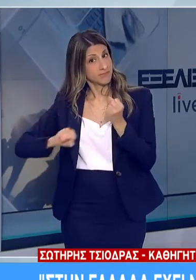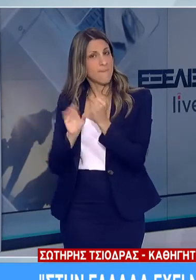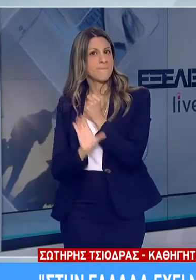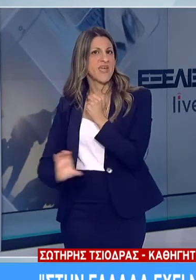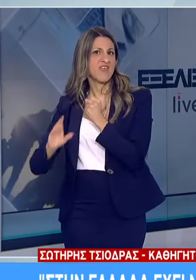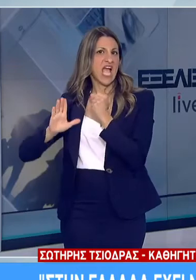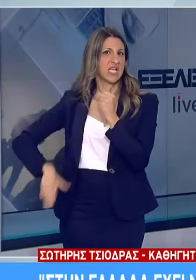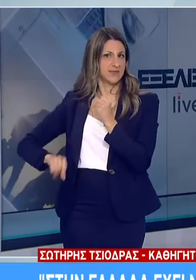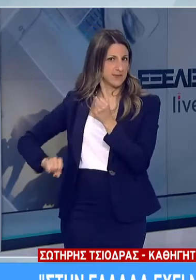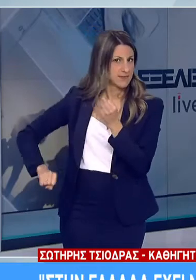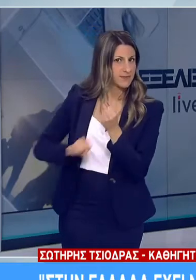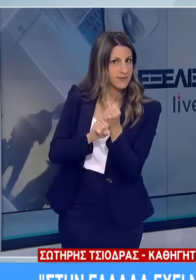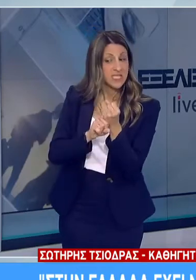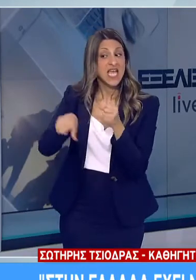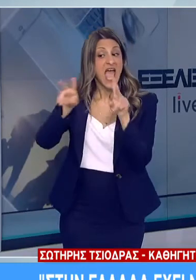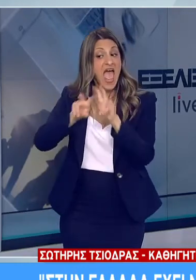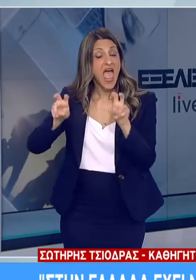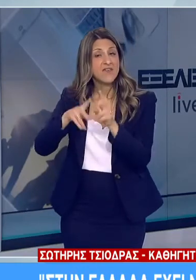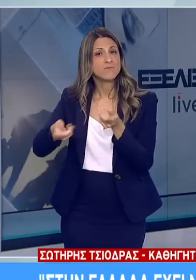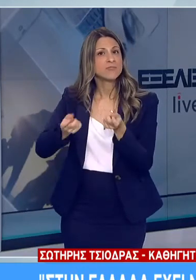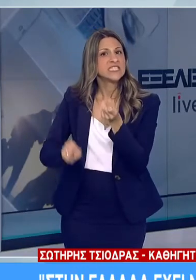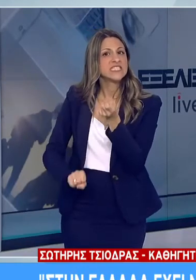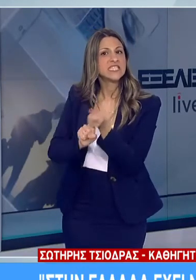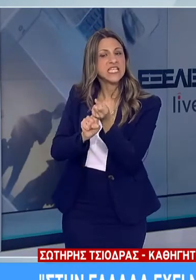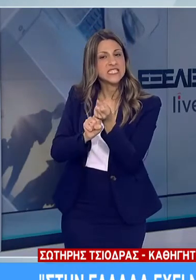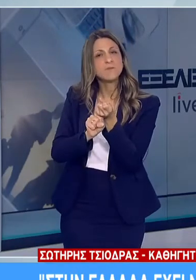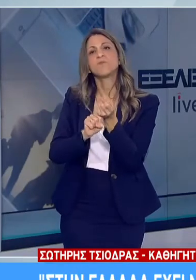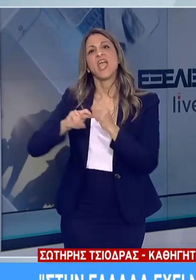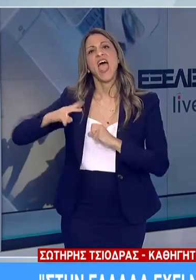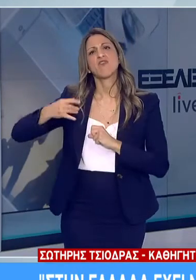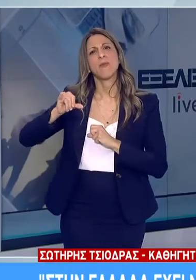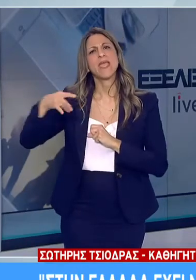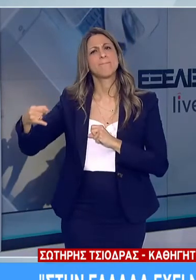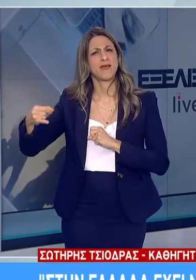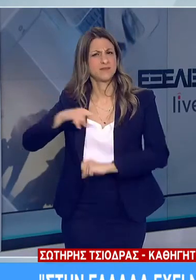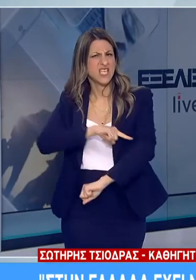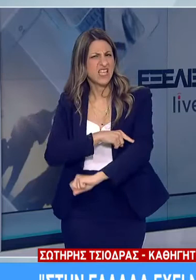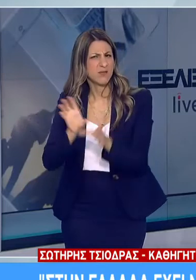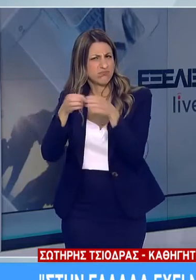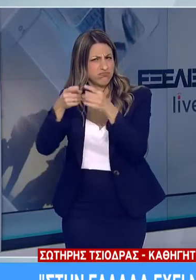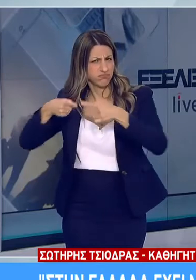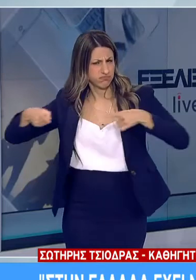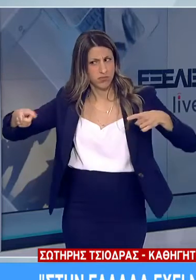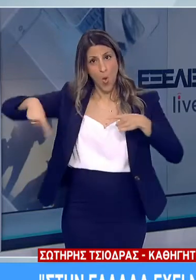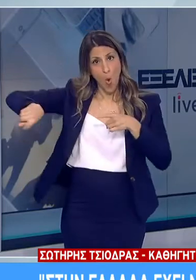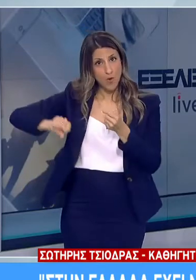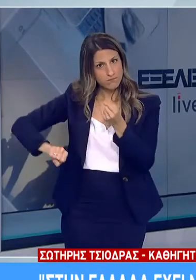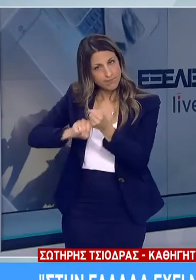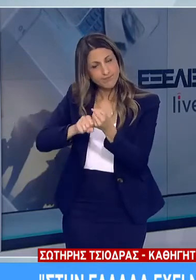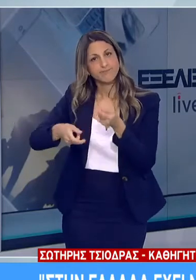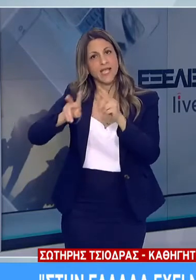της Κρήτης και θα διεξαχθεί με την στήριξη της διοίκησης της 7ης ΥΠΕ, των Ιατρικών Συλλόγων και άλλων κοινωνικών φορέων του